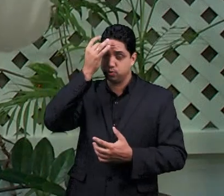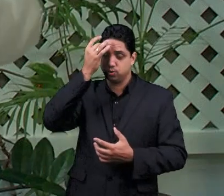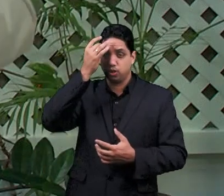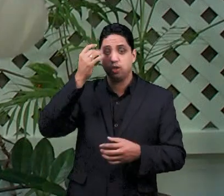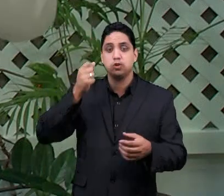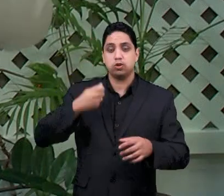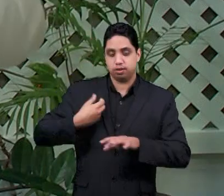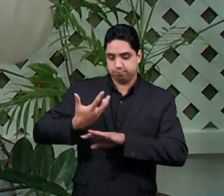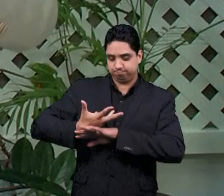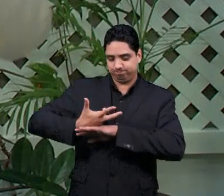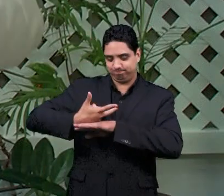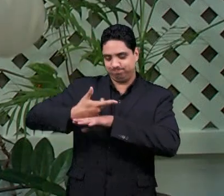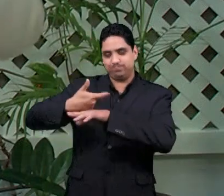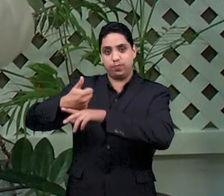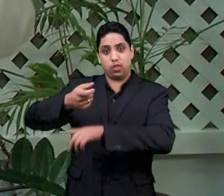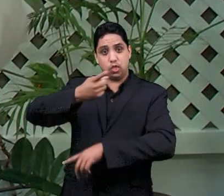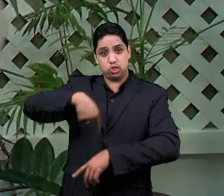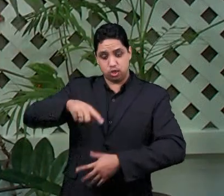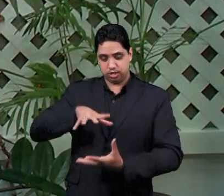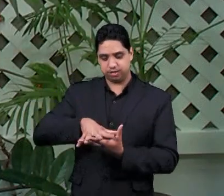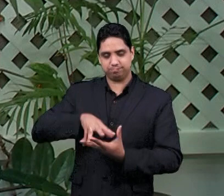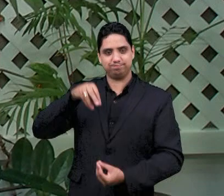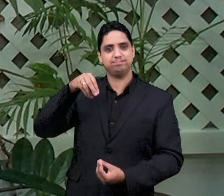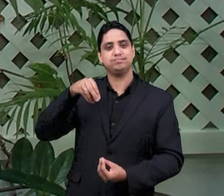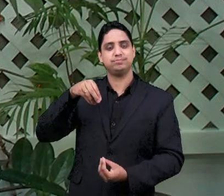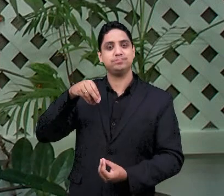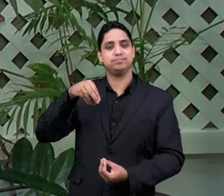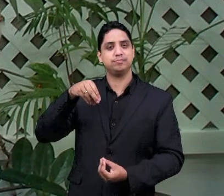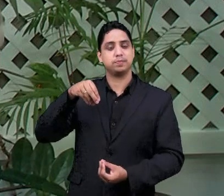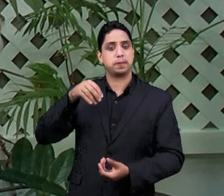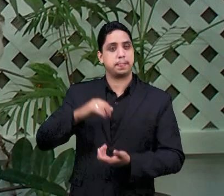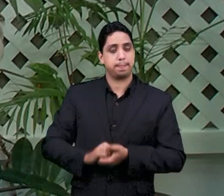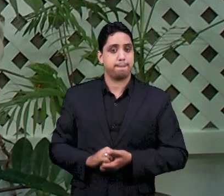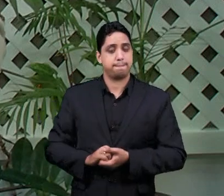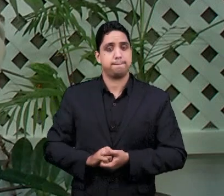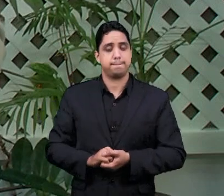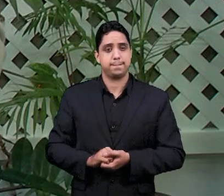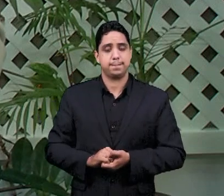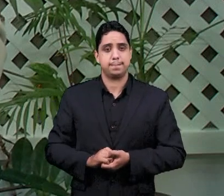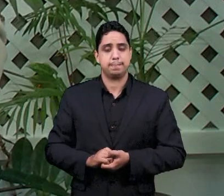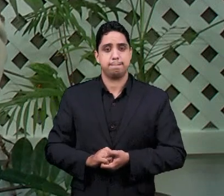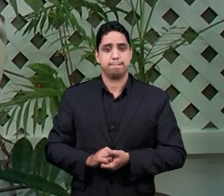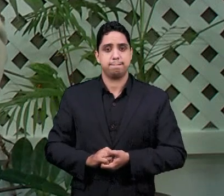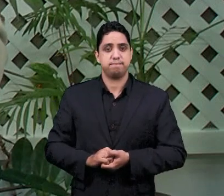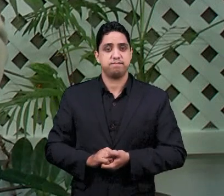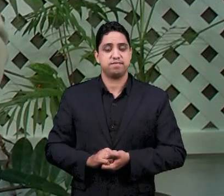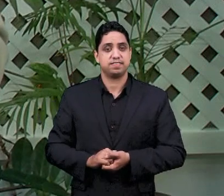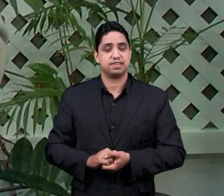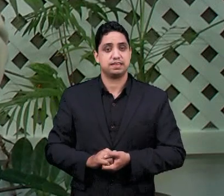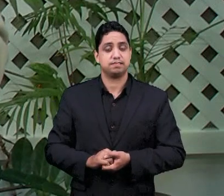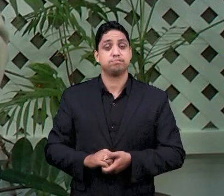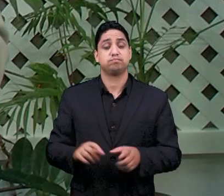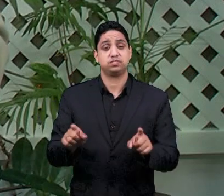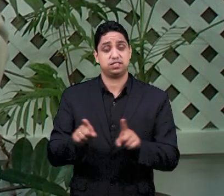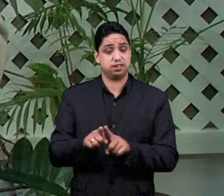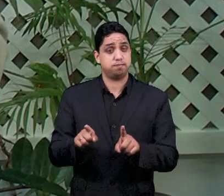c'est un type de Saint-Esprit. C'est celui qui enivre l'homme spirituellement. Mais par rapport